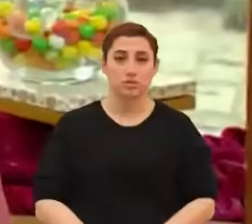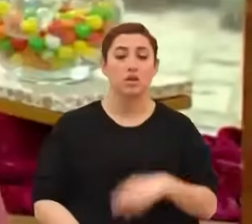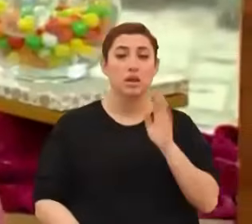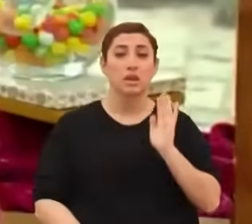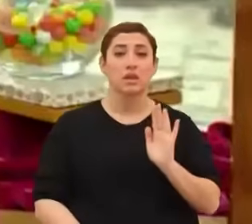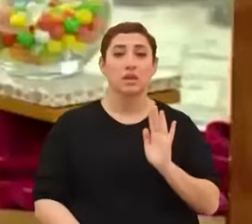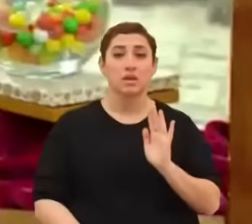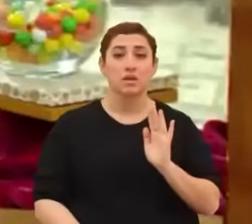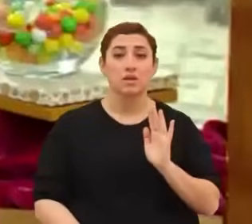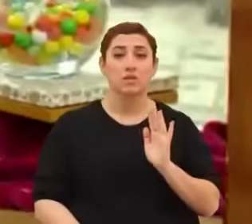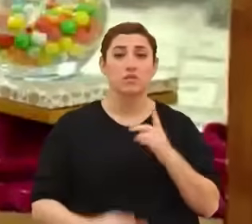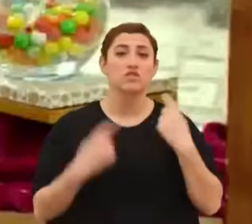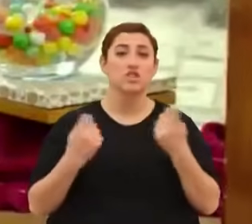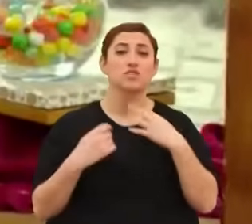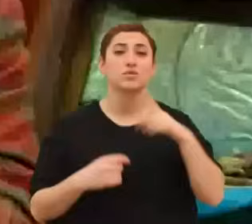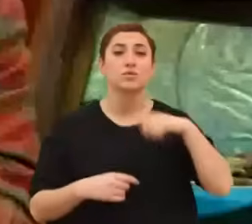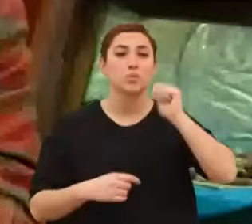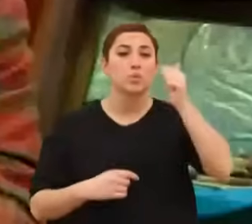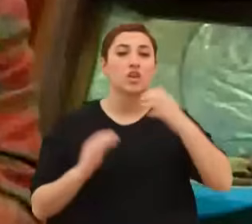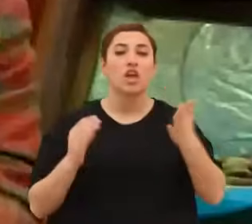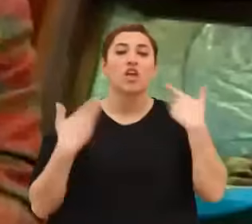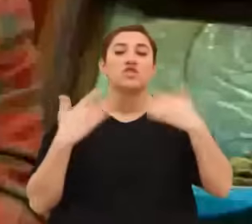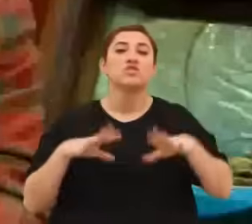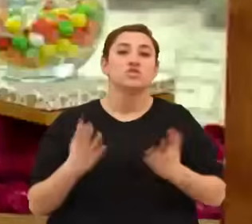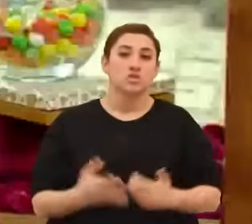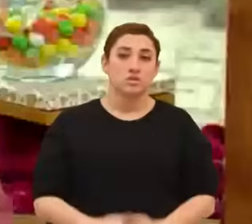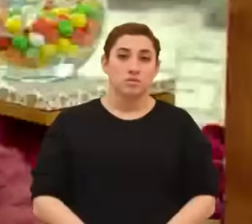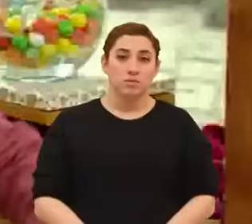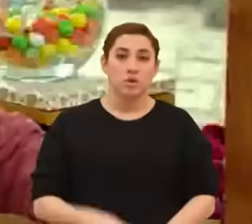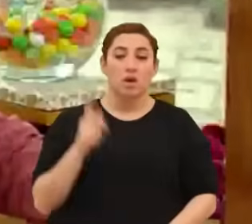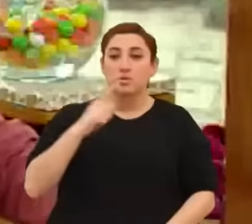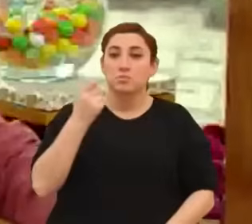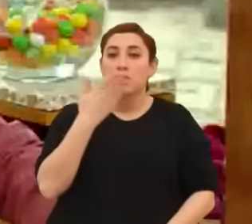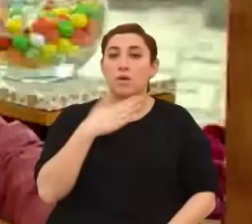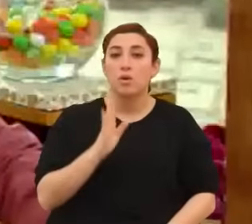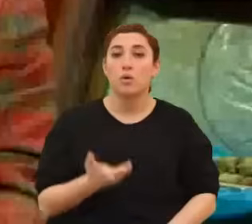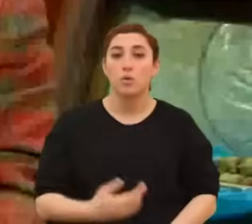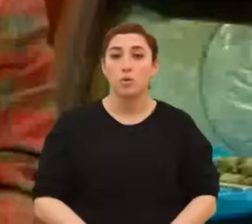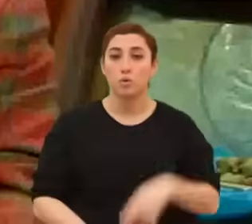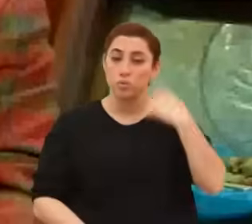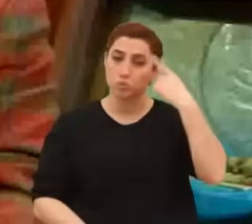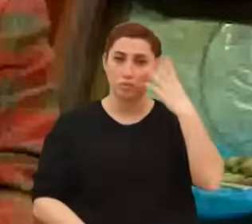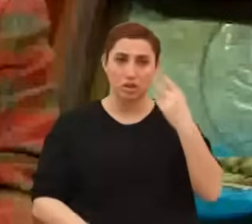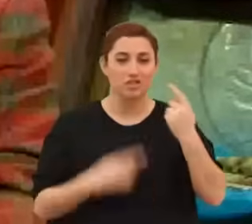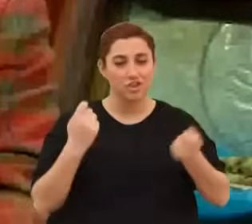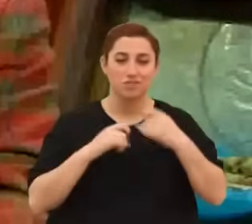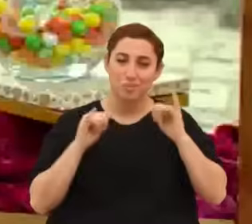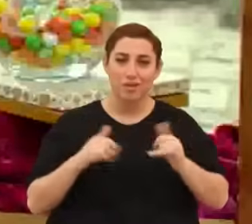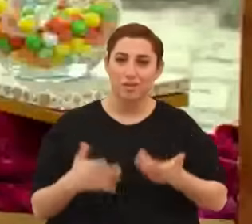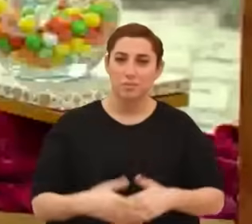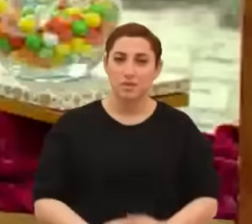Ya çalışmayınca gün geçmiyor ya. Yapacak bir şey yok. Düşünmek de